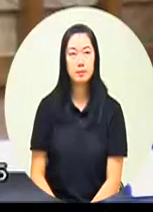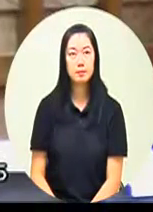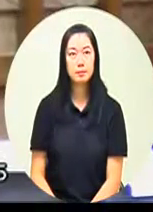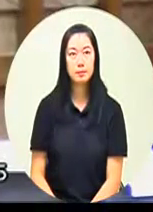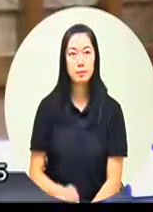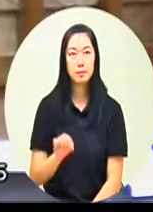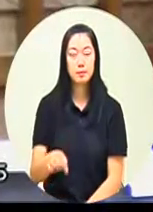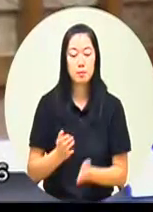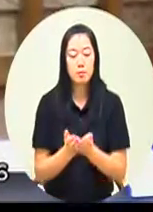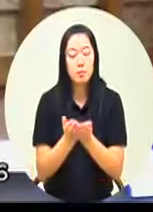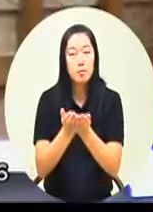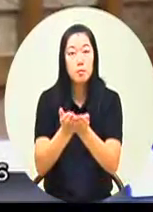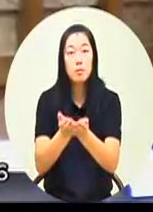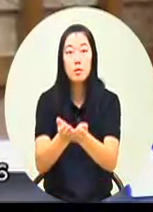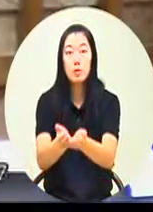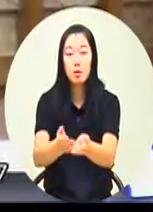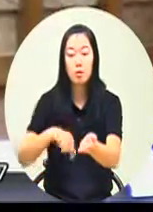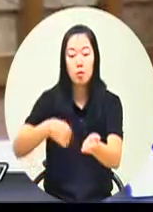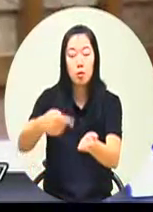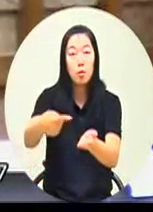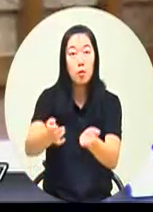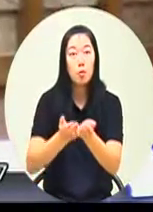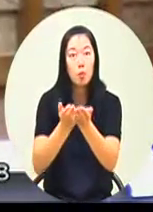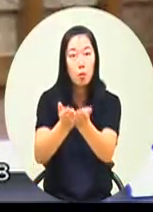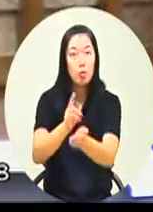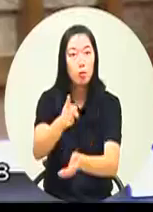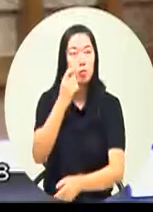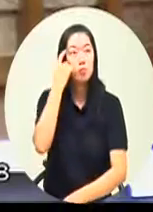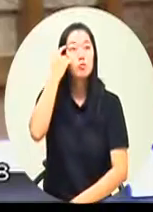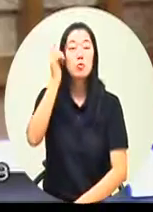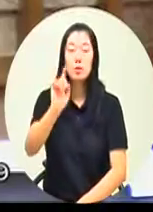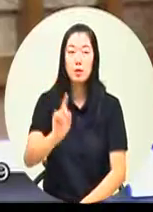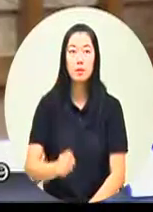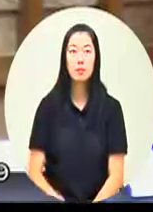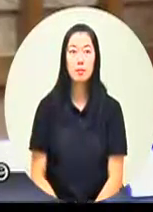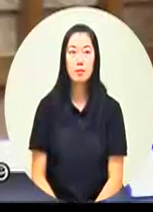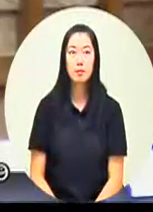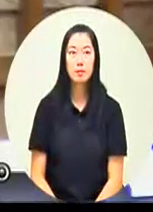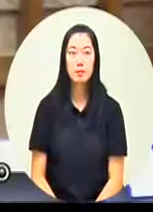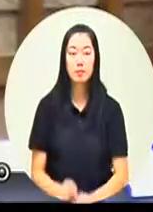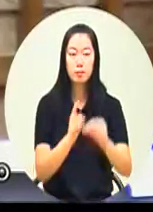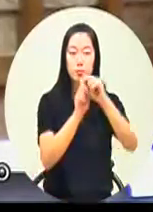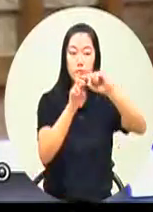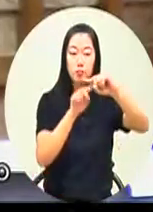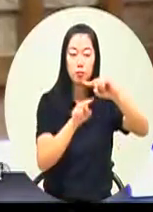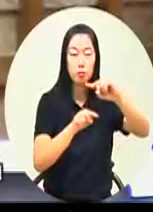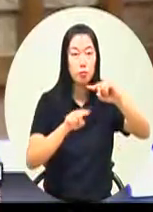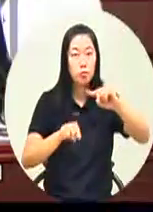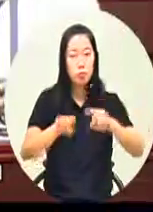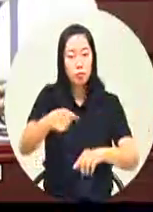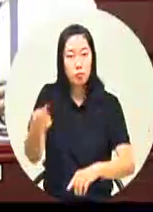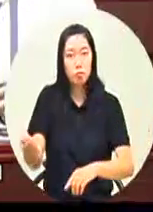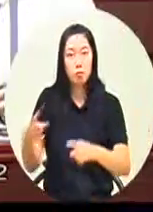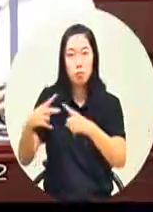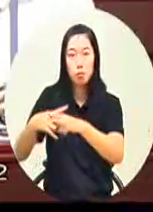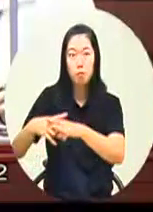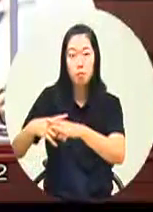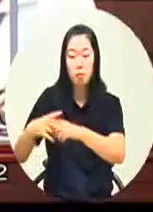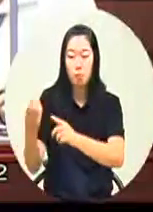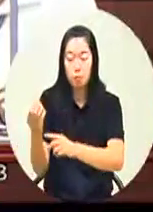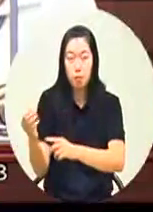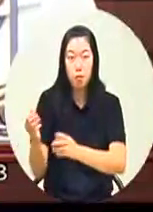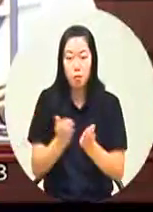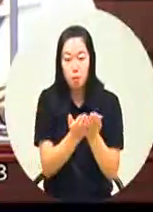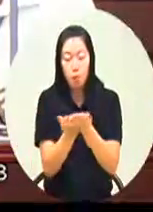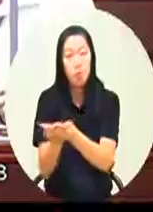个航线你有什么看法？ 哎，交通局陈局长。 中云到小琉球。 好，那谢谢主席，谢谢李议员的关心哈。